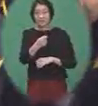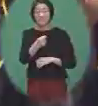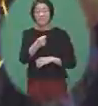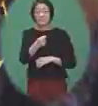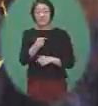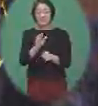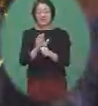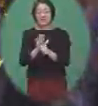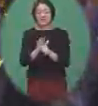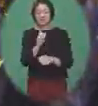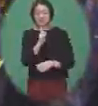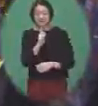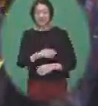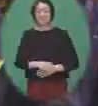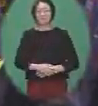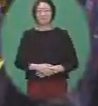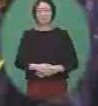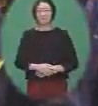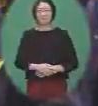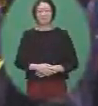ナーを激励しました。